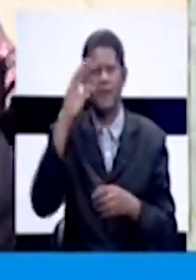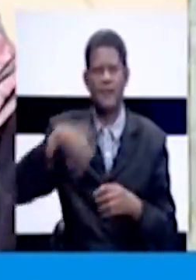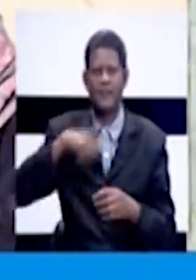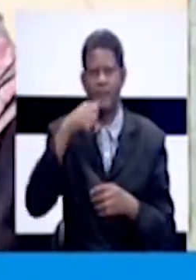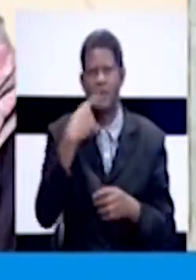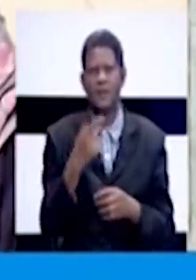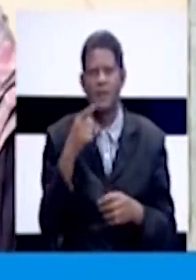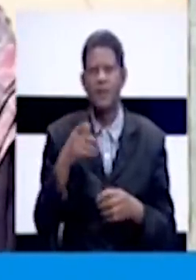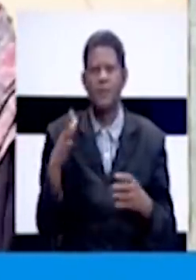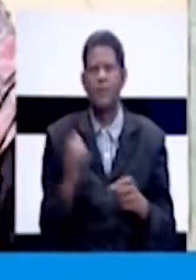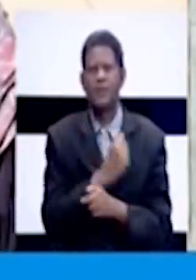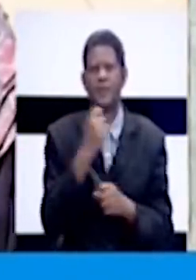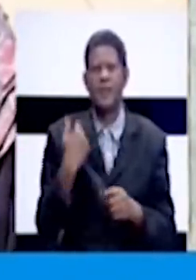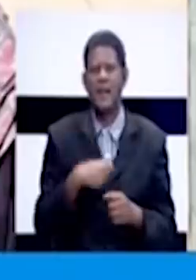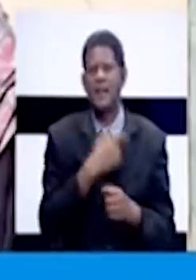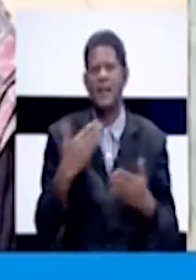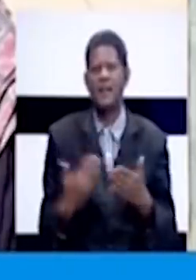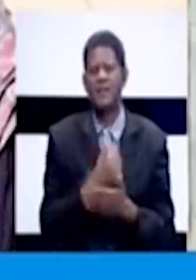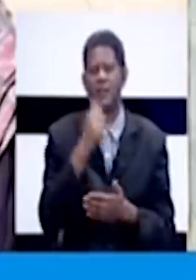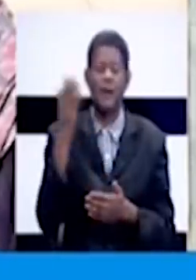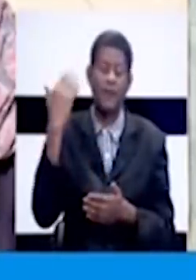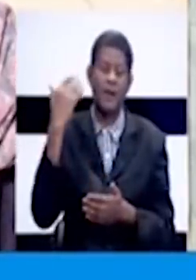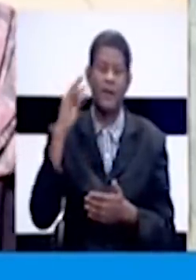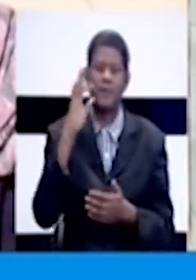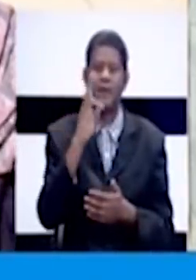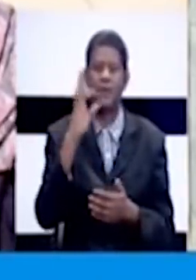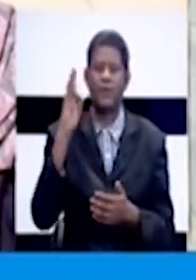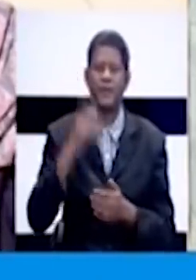ካብዚ ወረርቲ ድማ ናይ ህዚ ሓዱሽ ኮነ ካብ ቀደም ጀሚሩ